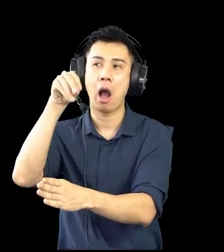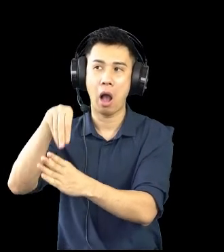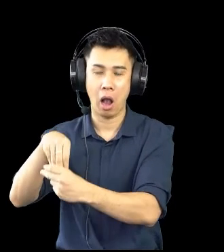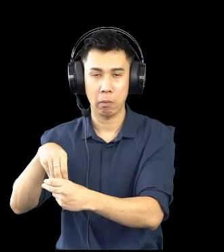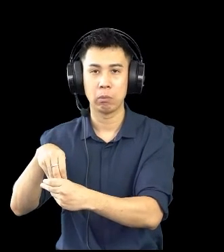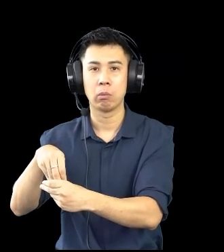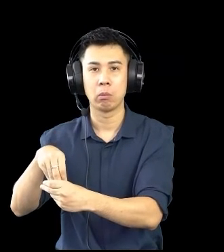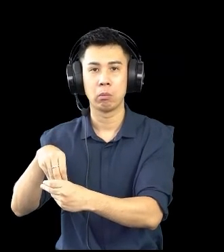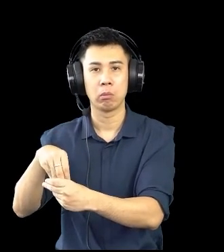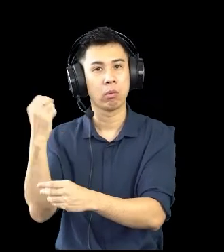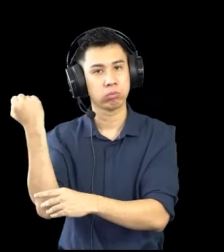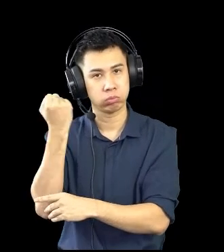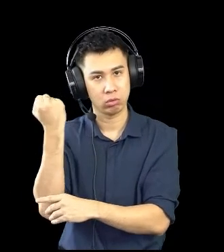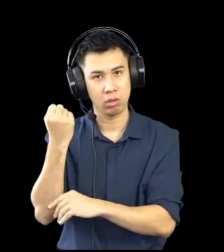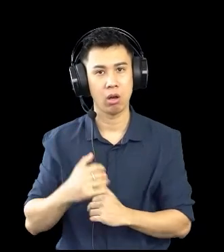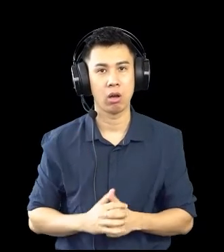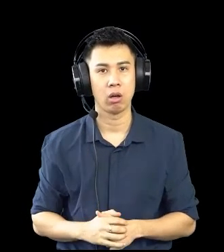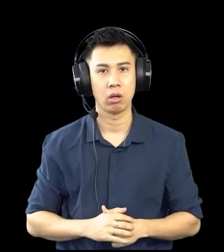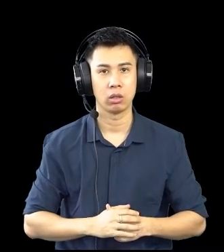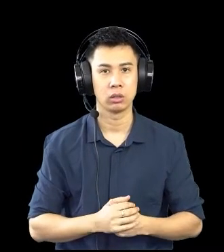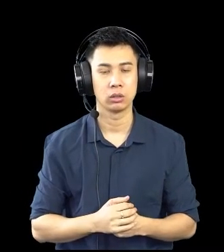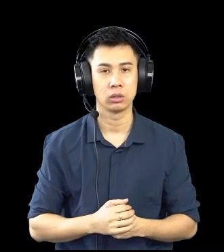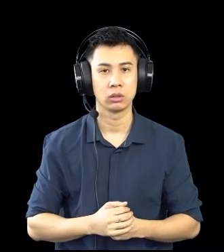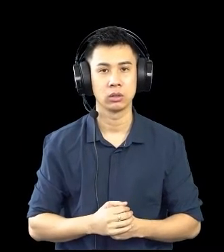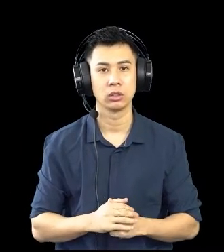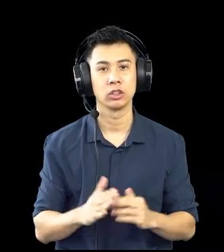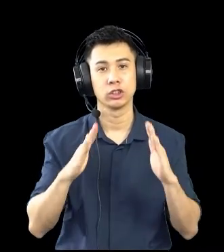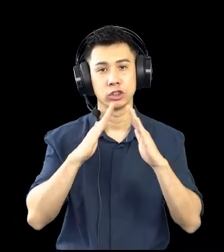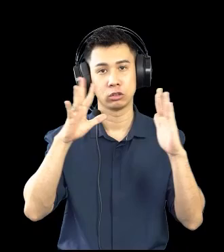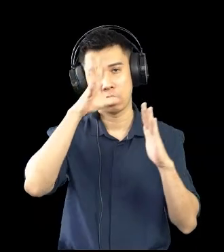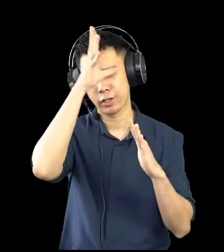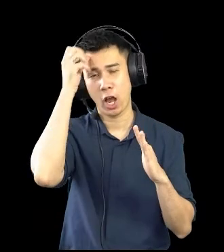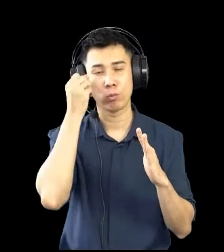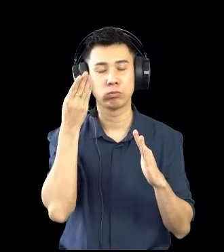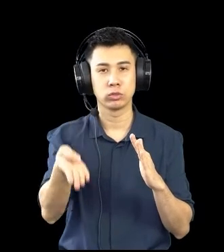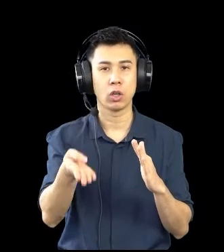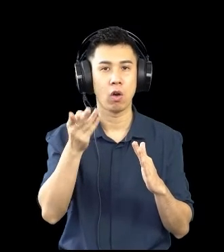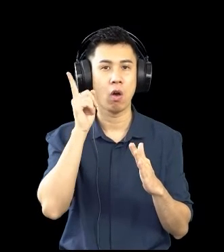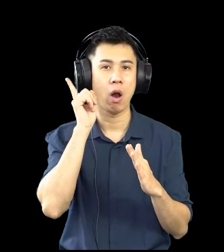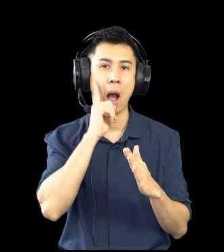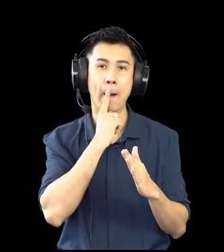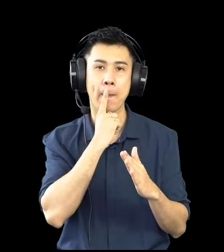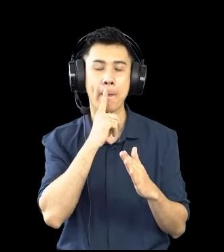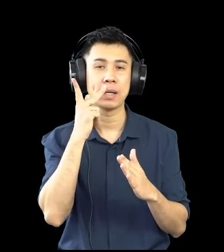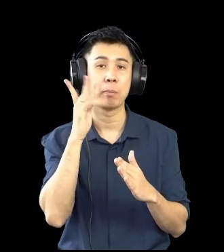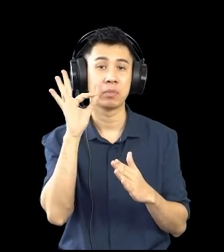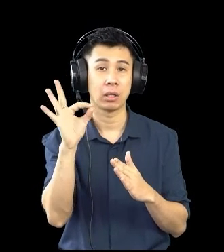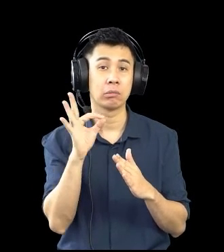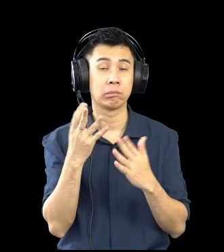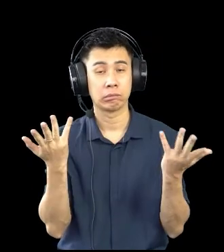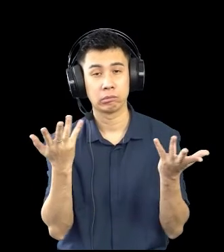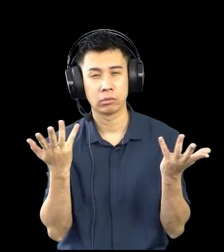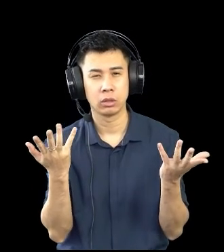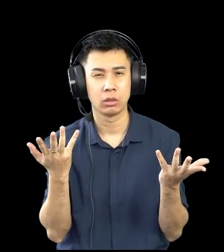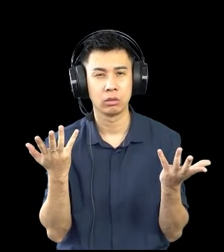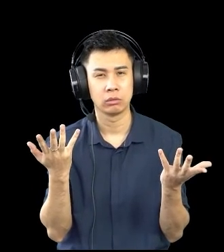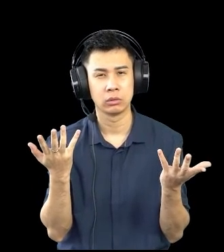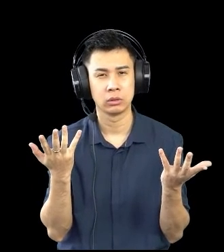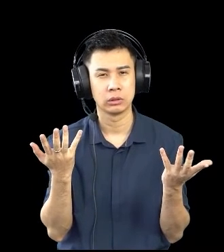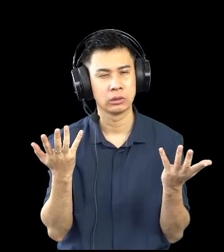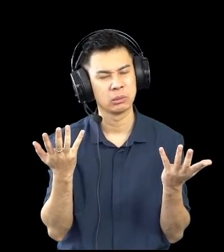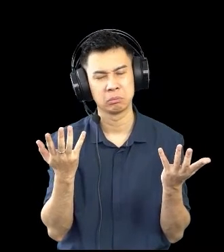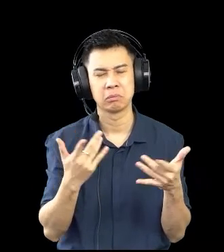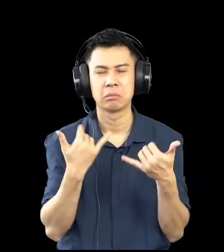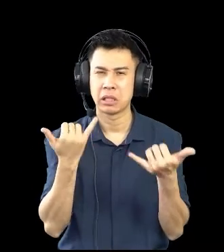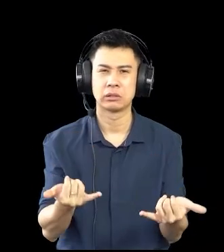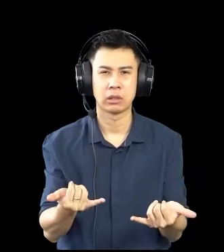thức. Bởi vì hiện tại những cái ngôi trường dành, ví dụ ngôi trường đại học dành riêng cho các em khiếm thính ở Việt Nam thì em nghĩ là cái hiện